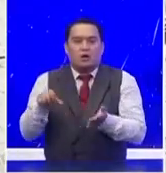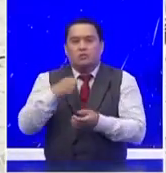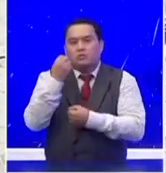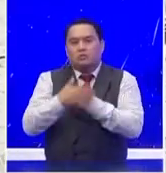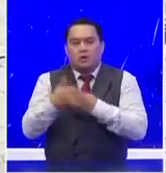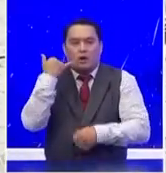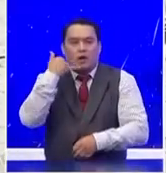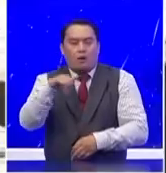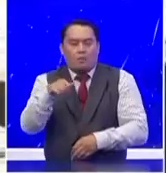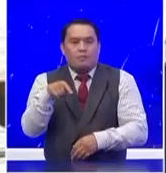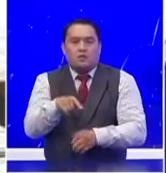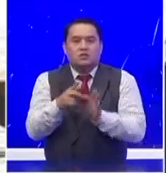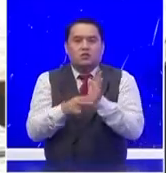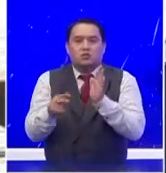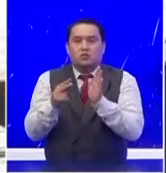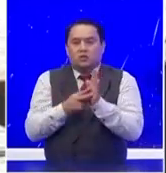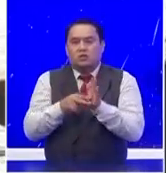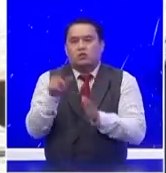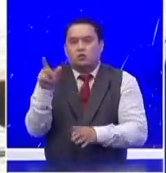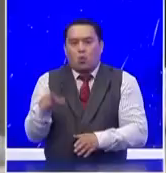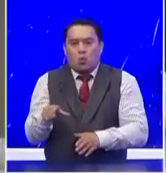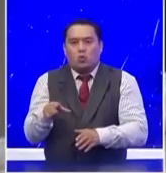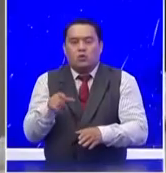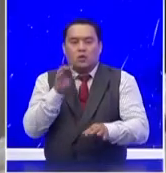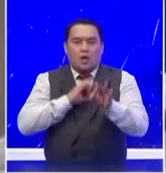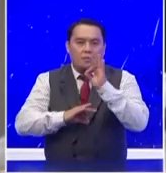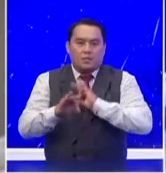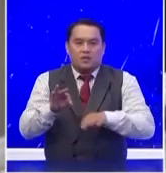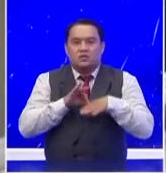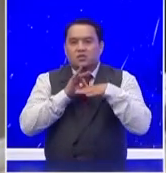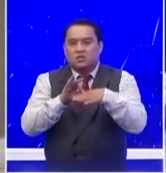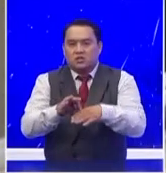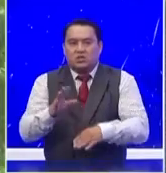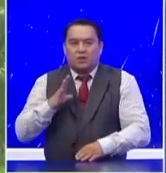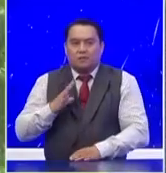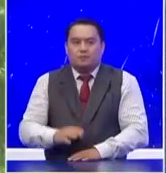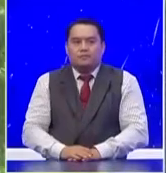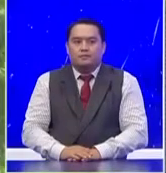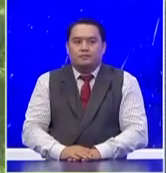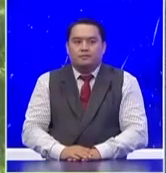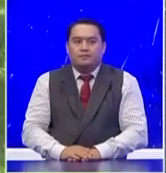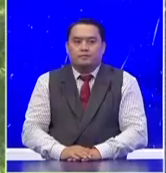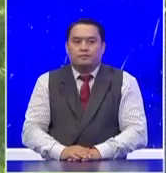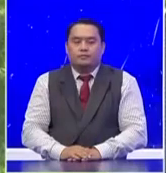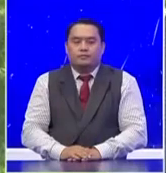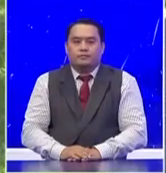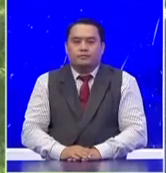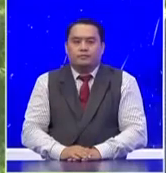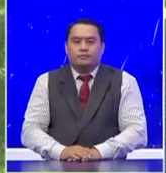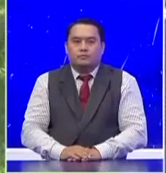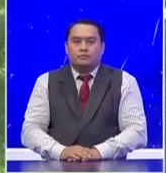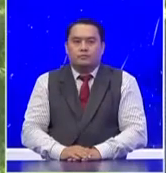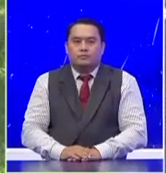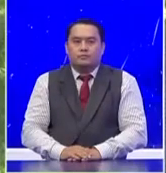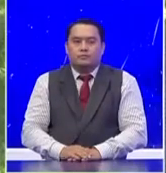орталыққа хабарласқан 1889 азаматқа дәрі-дәрмек жеткізіпті. Біздің акцияларымыз басқа да